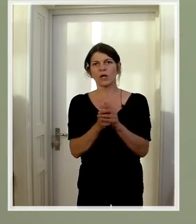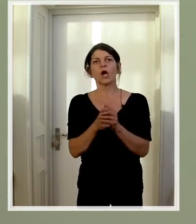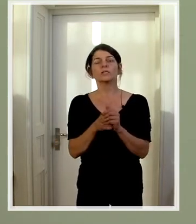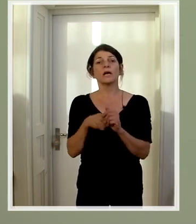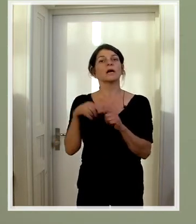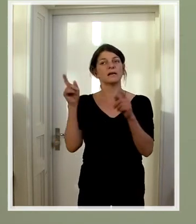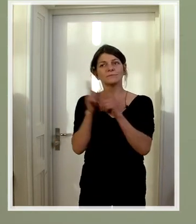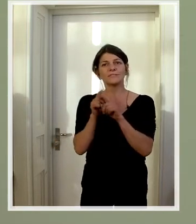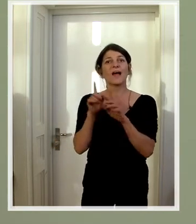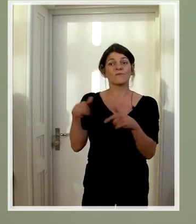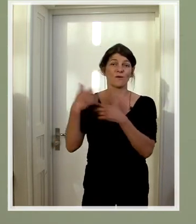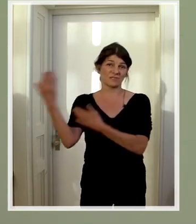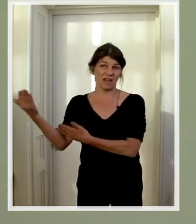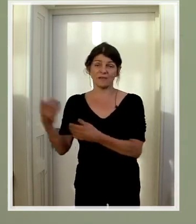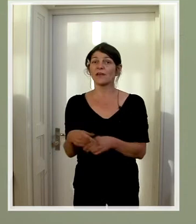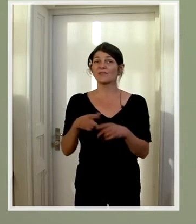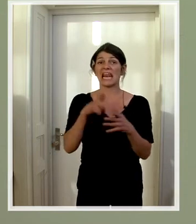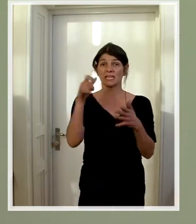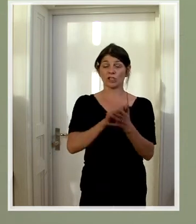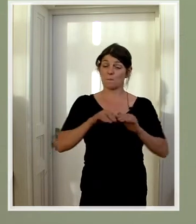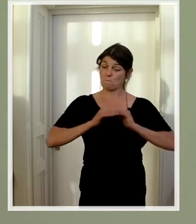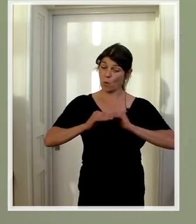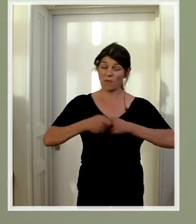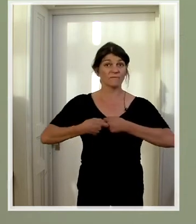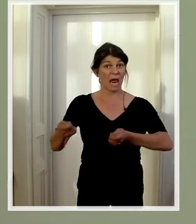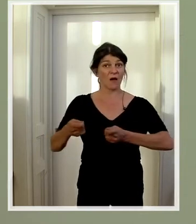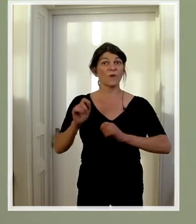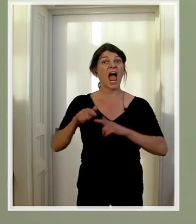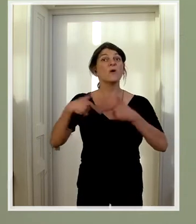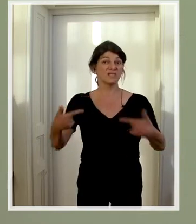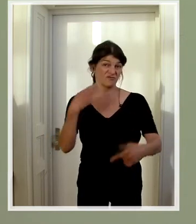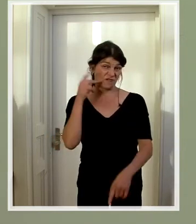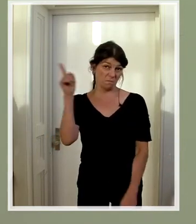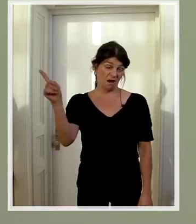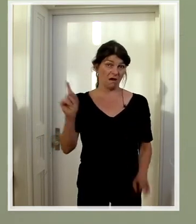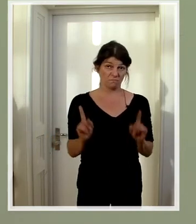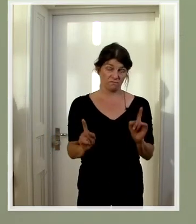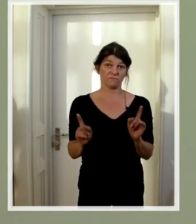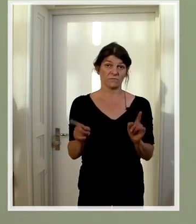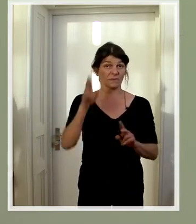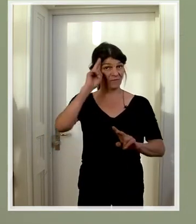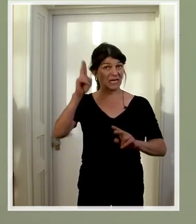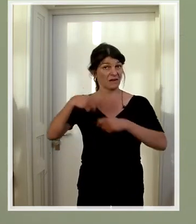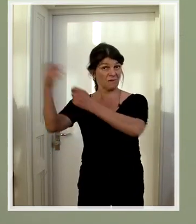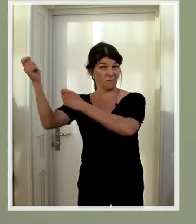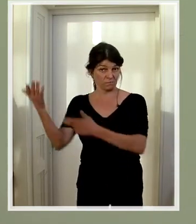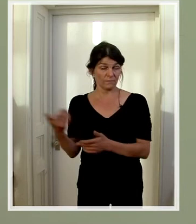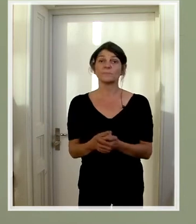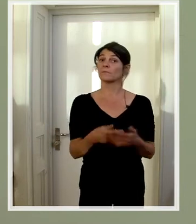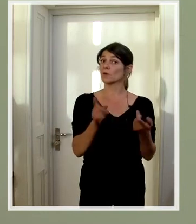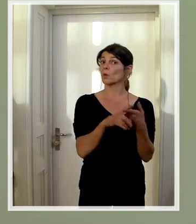Ausland. Liechtenstein verkauft Baden an eine ausländische Firma in Wien. Und